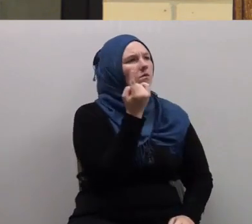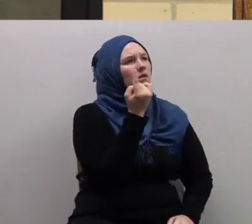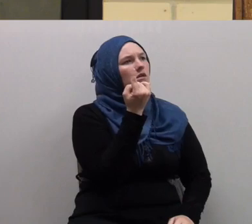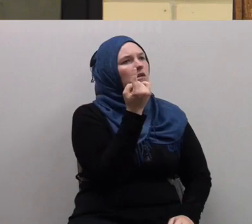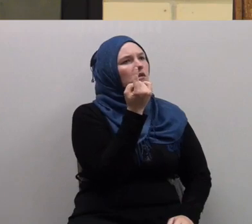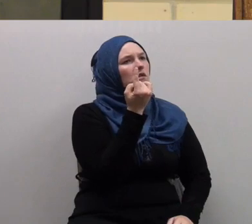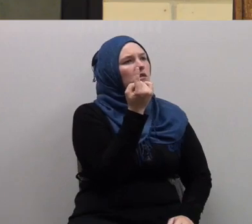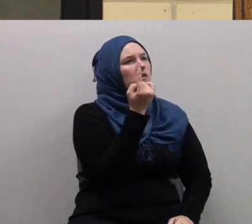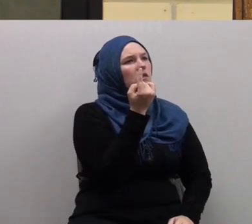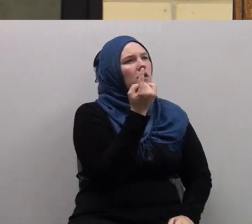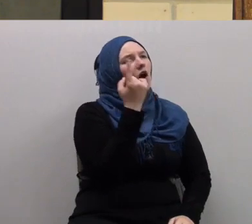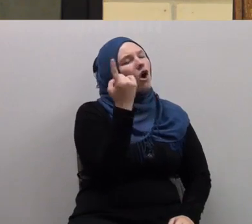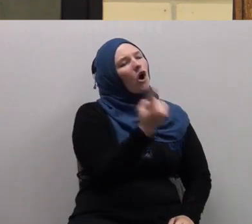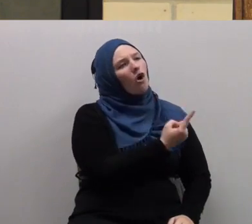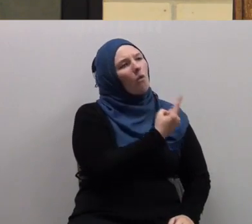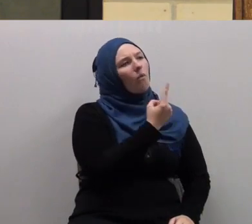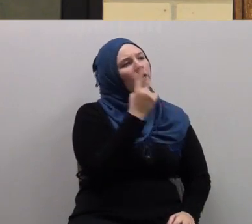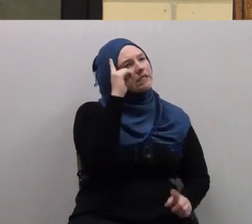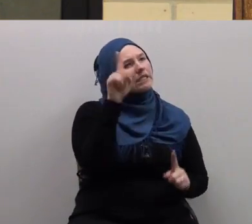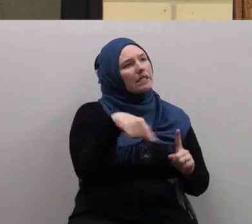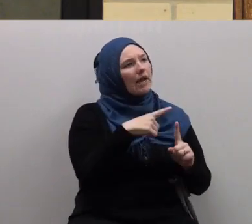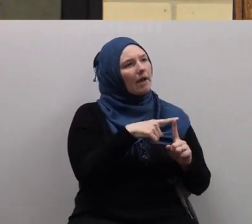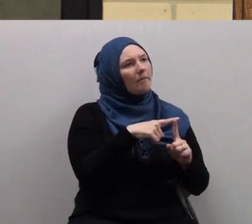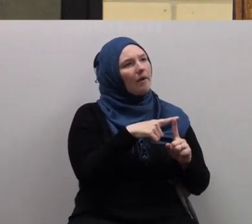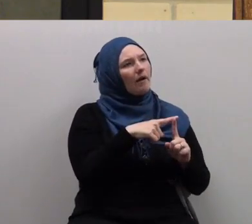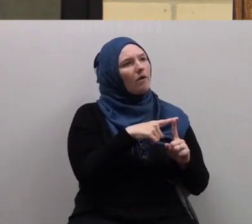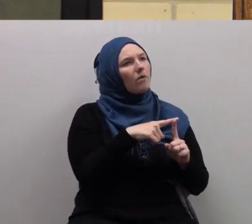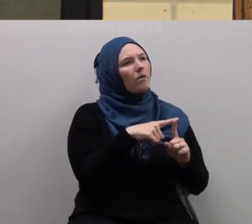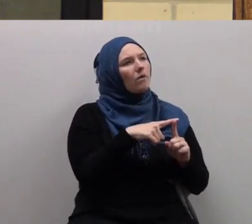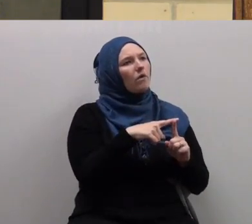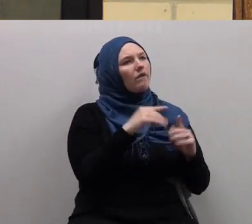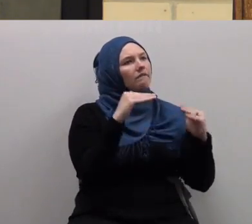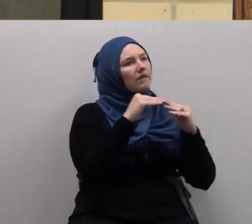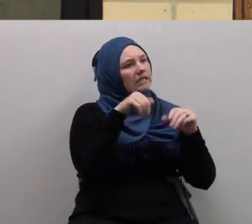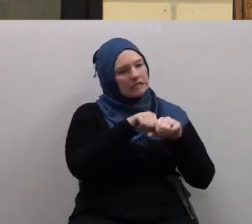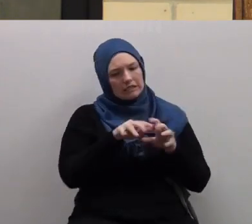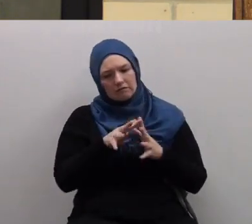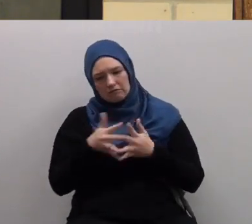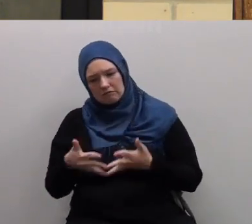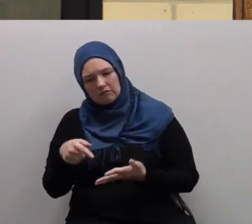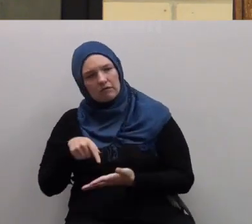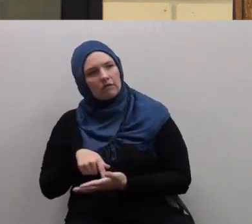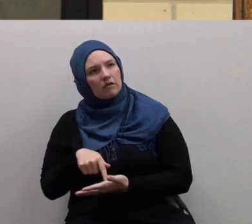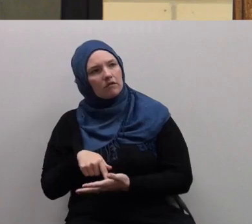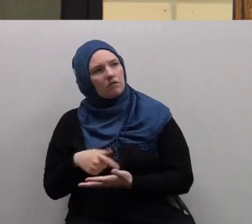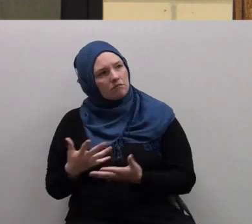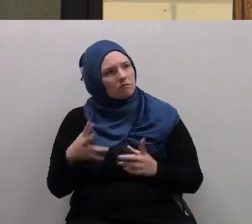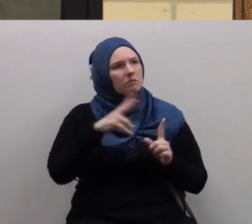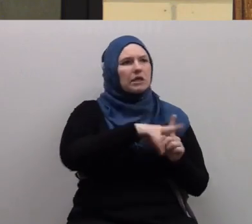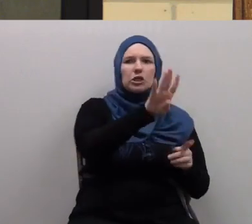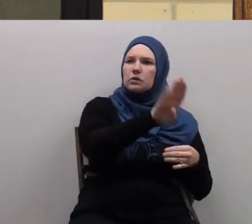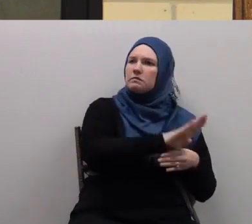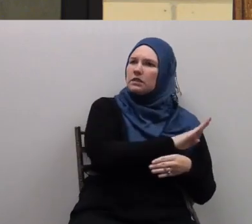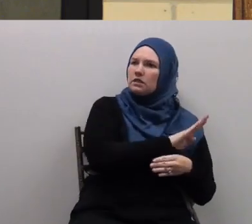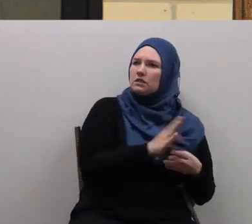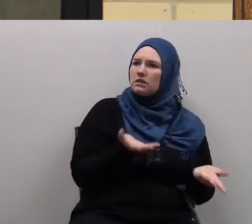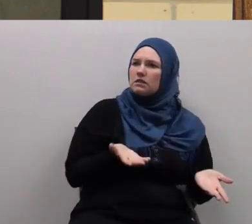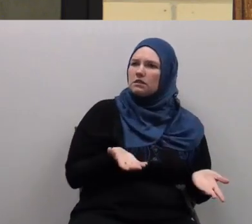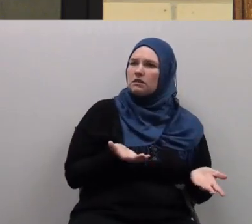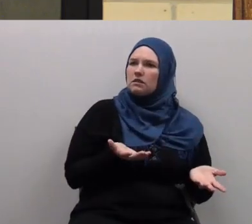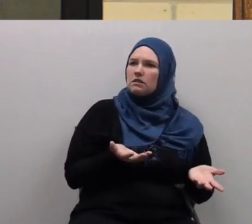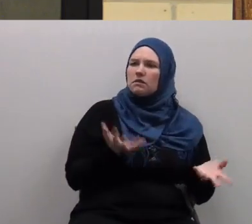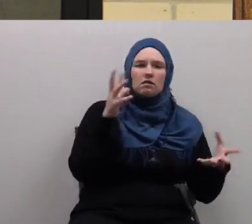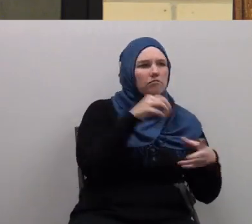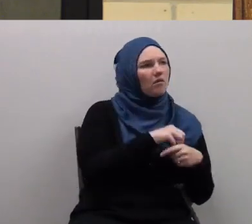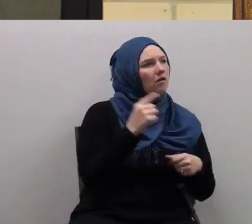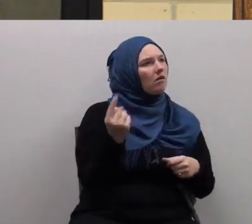and to consider the principles embedded in their faith when they practice their business. أوفوا الكيل